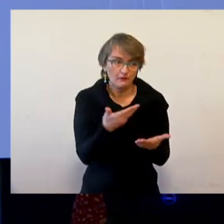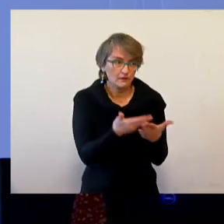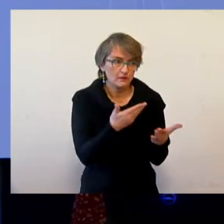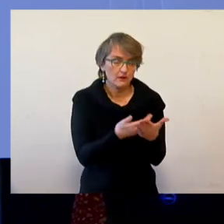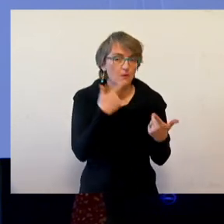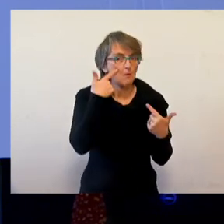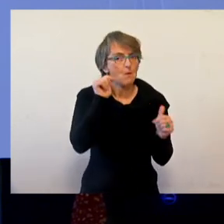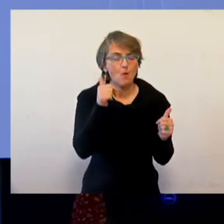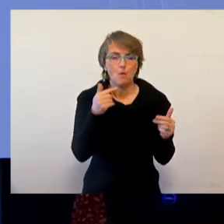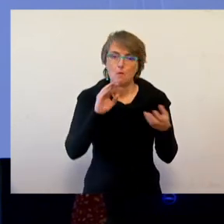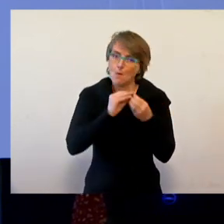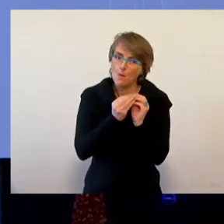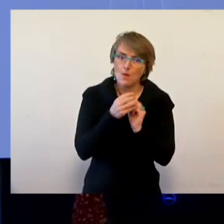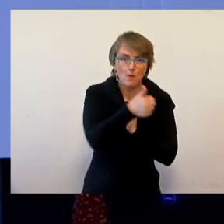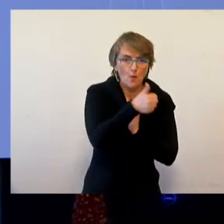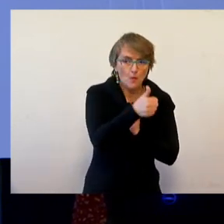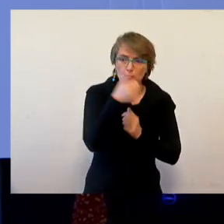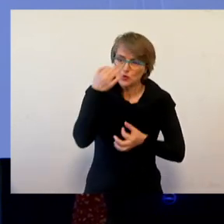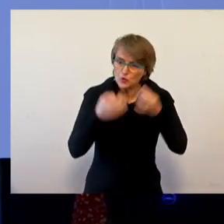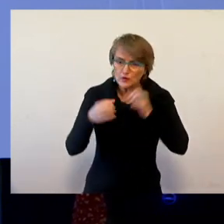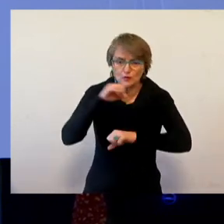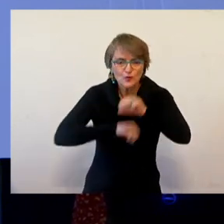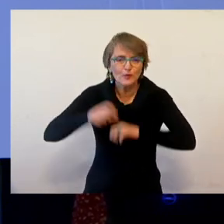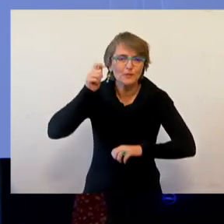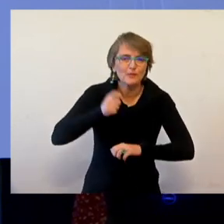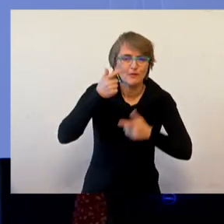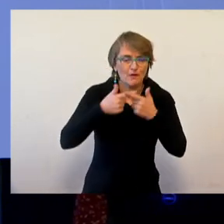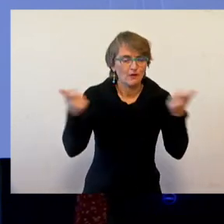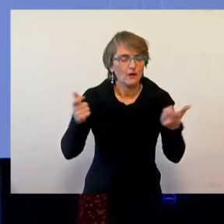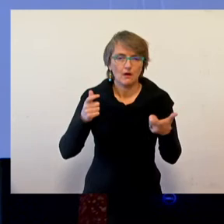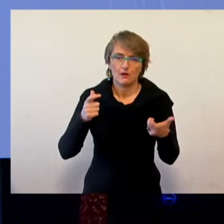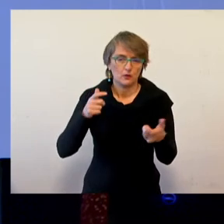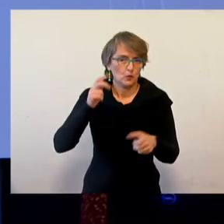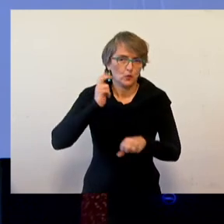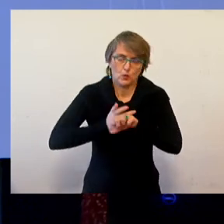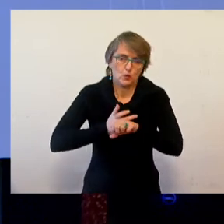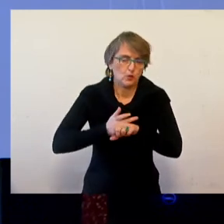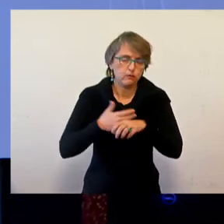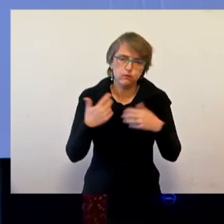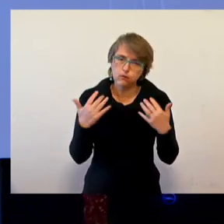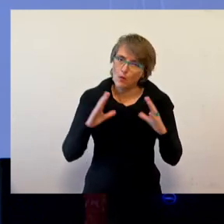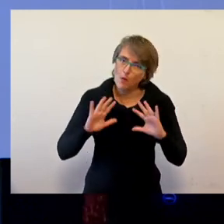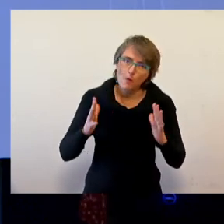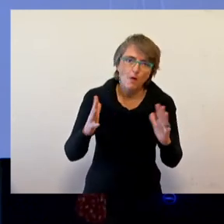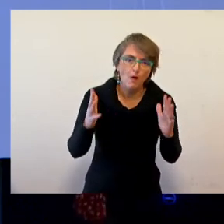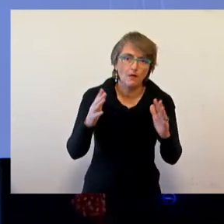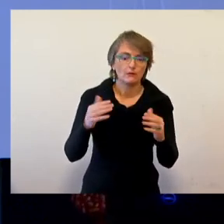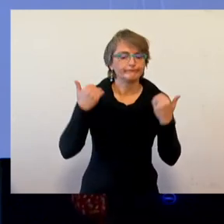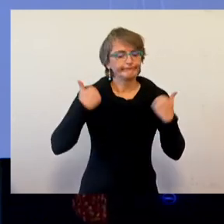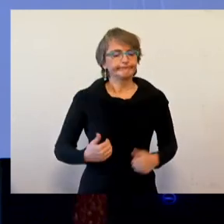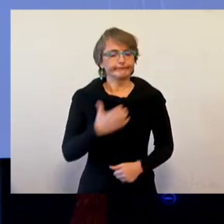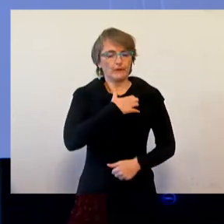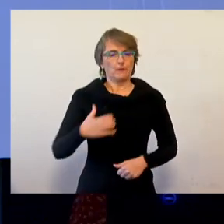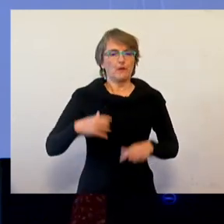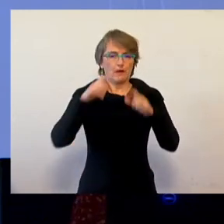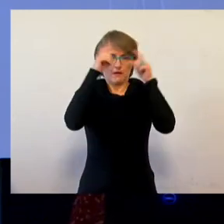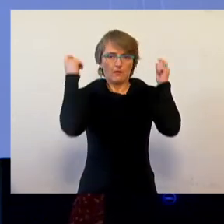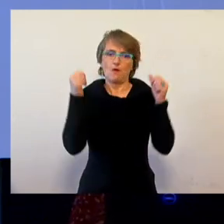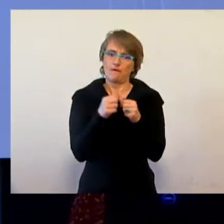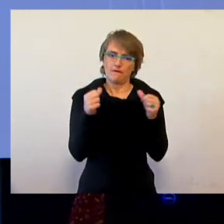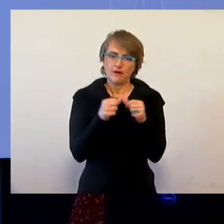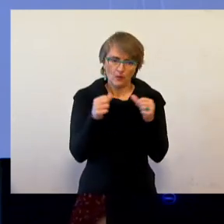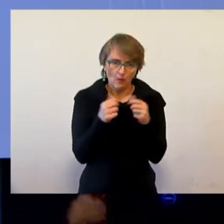justice. Et donc je m'y suis rendu en ma qualité de maire pour apporter le soutien aux côtés du barreau, dont je veux saluer